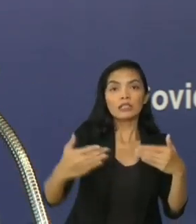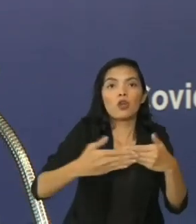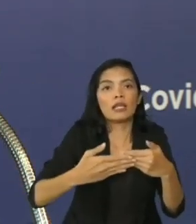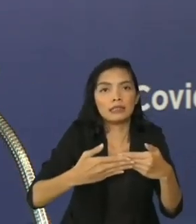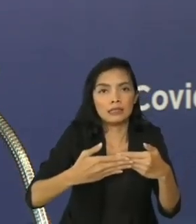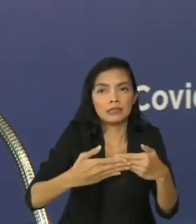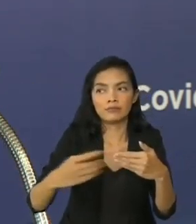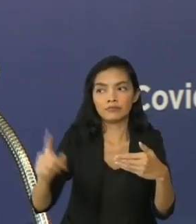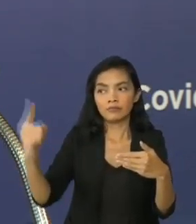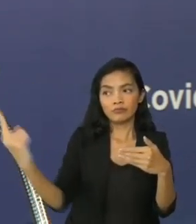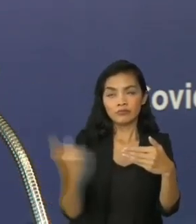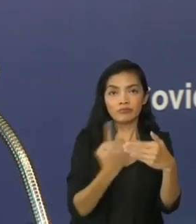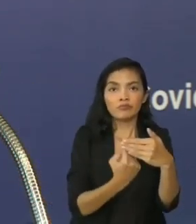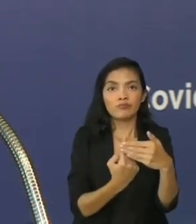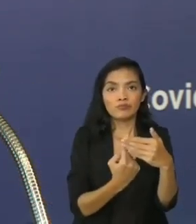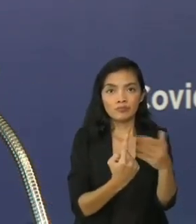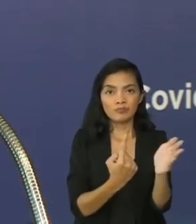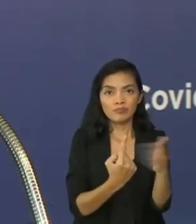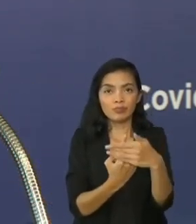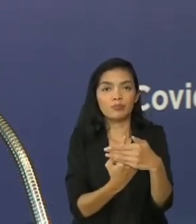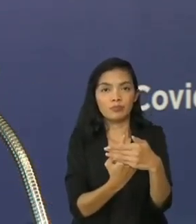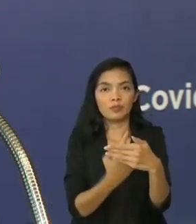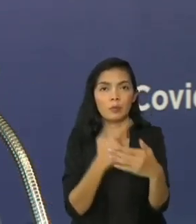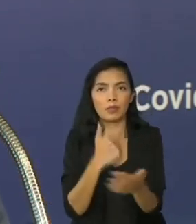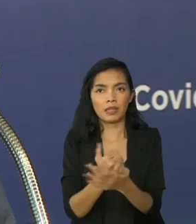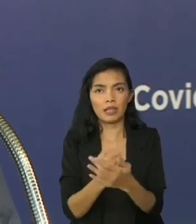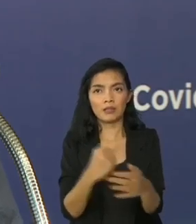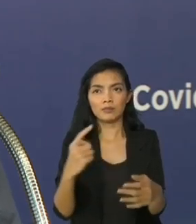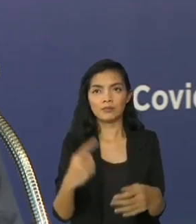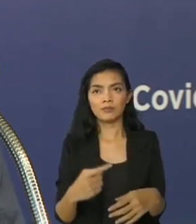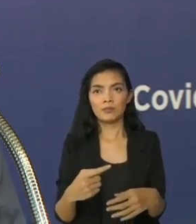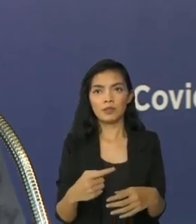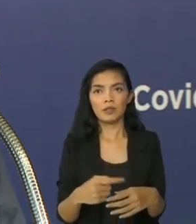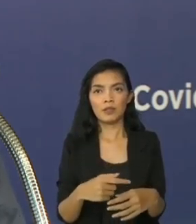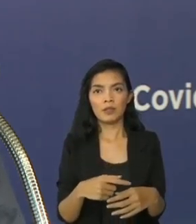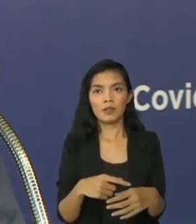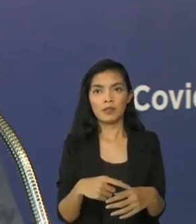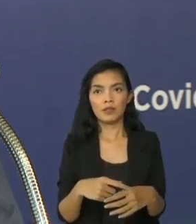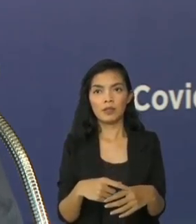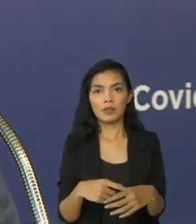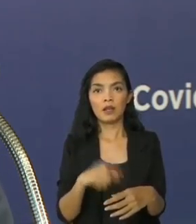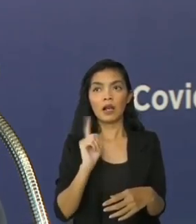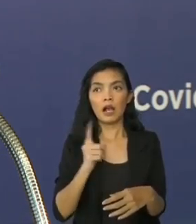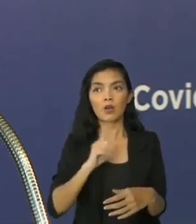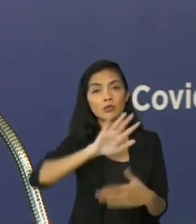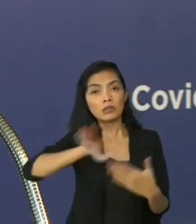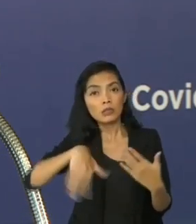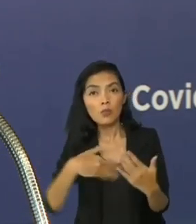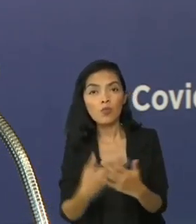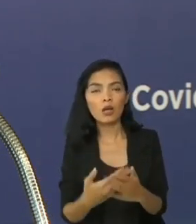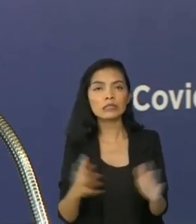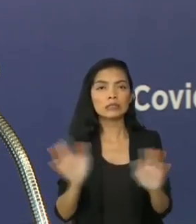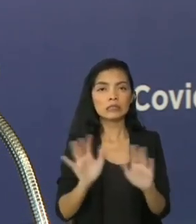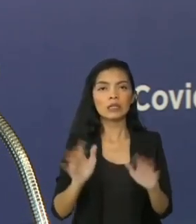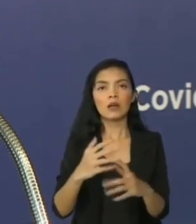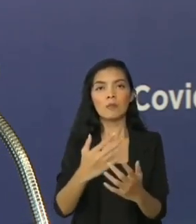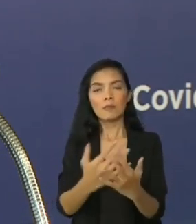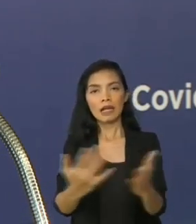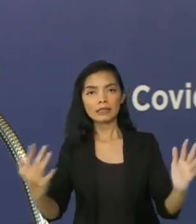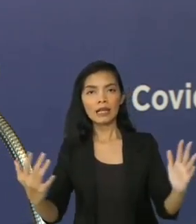Faisal Adz Salafi Desa itu sangat penting karena sebagaimana dimaklumi bahwa tidak semua warga